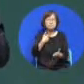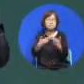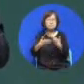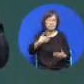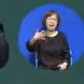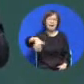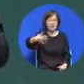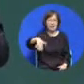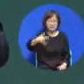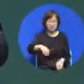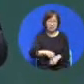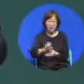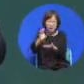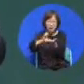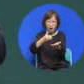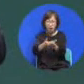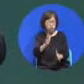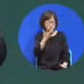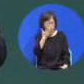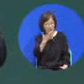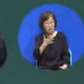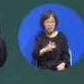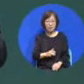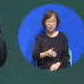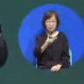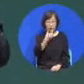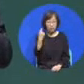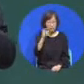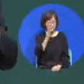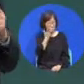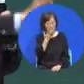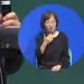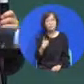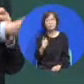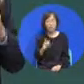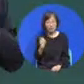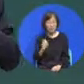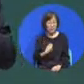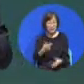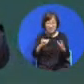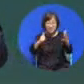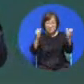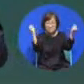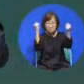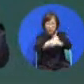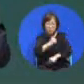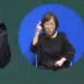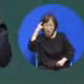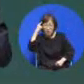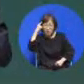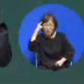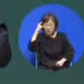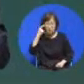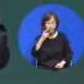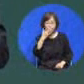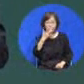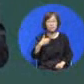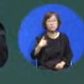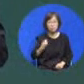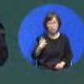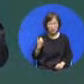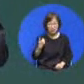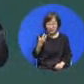거예요. Accurately speaking, because they don't know who Christ is. 복음을 모르는 거예요. They don't know the gospel. 이 땅에 왜 멸망이 왔는지도 모릅니다. They don't even know why this